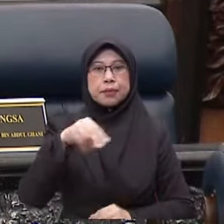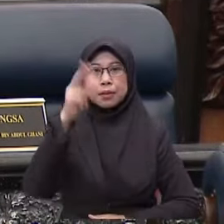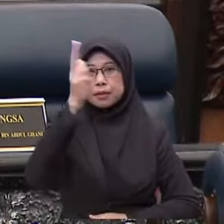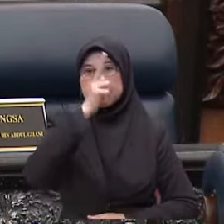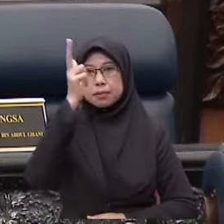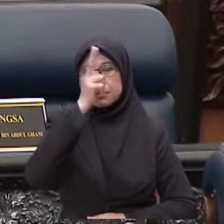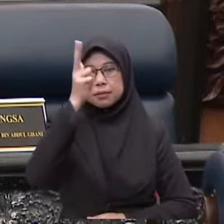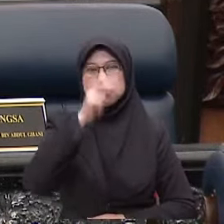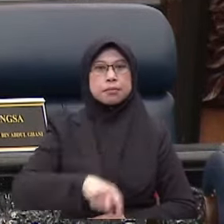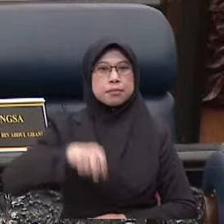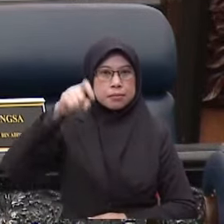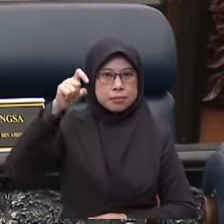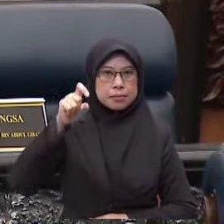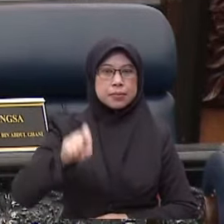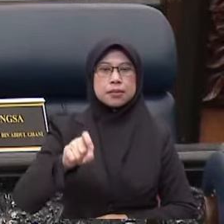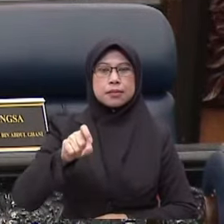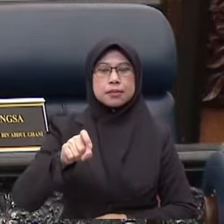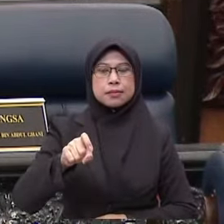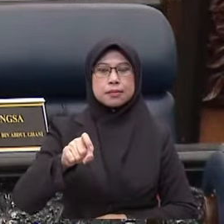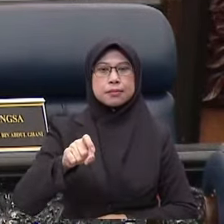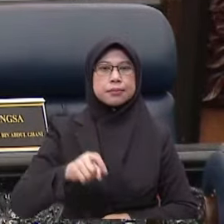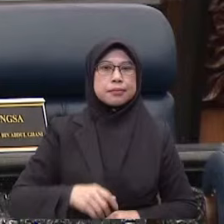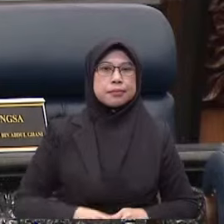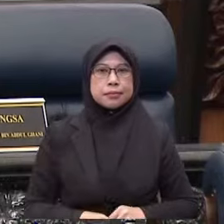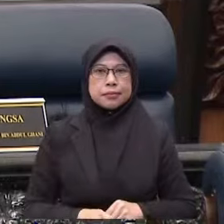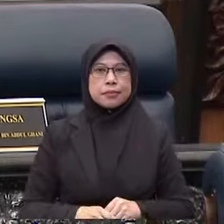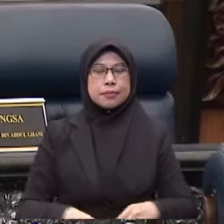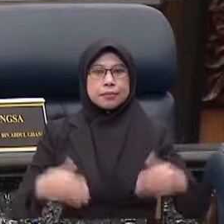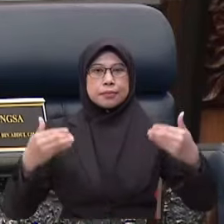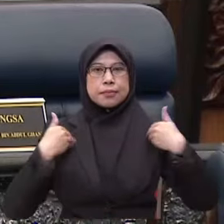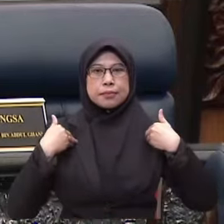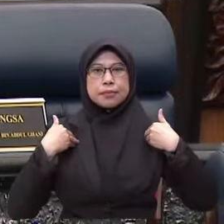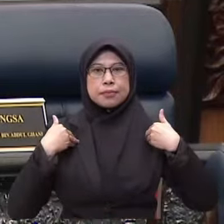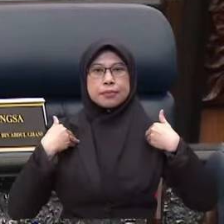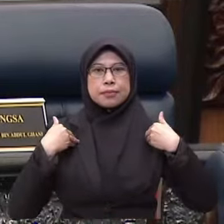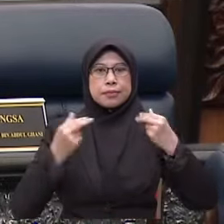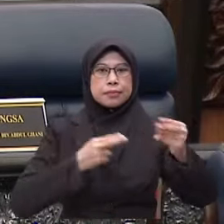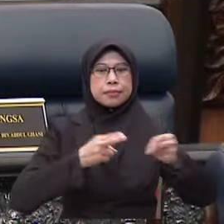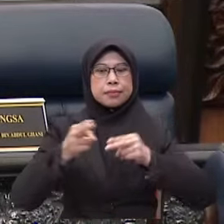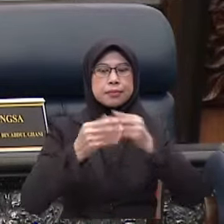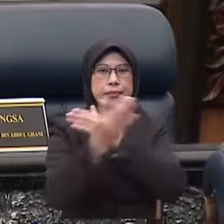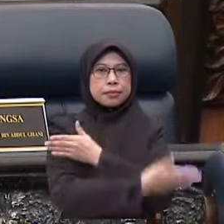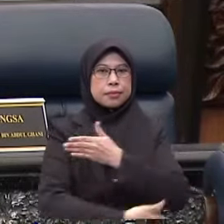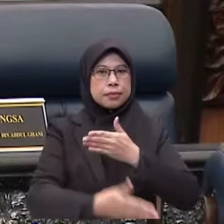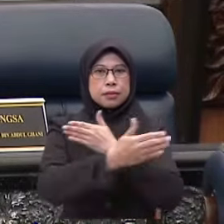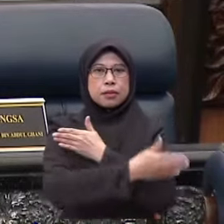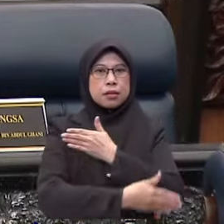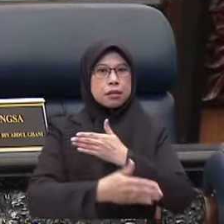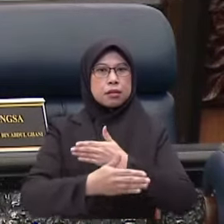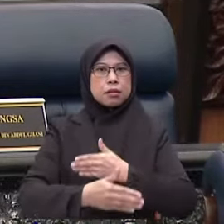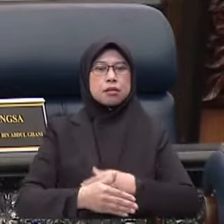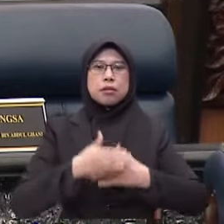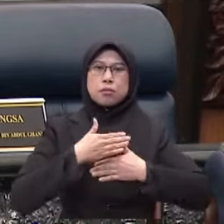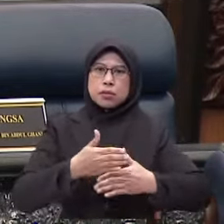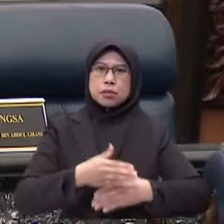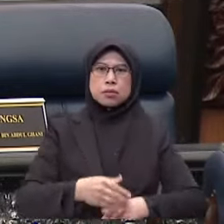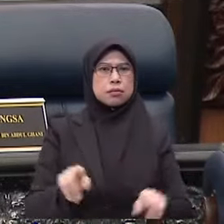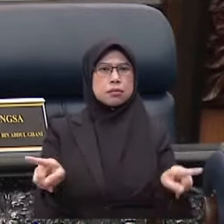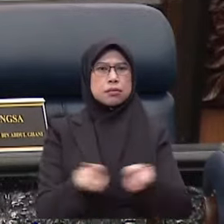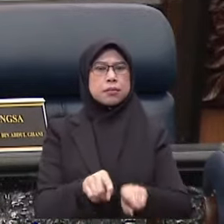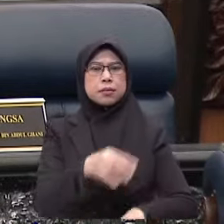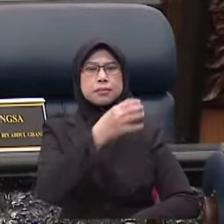k mestilah mempunyai pengurusan negara yang kompeten termasuk pegawai-pegawai